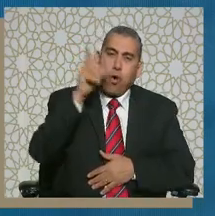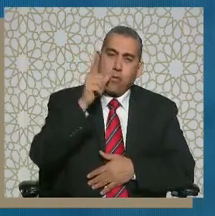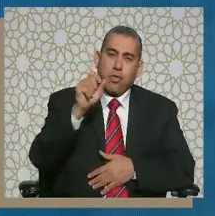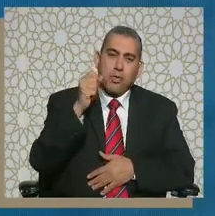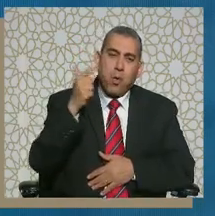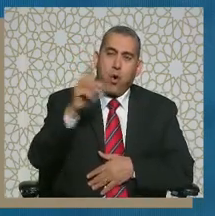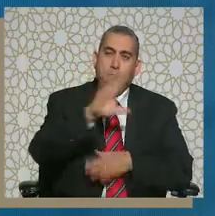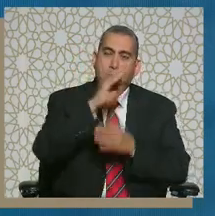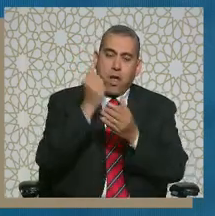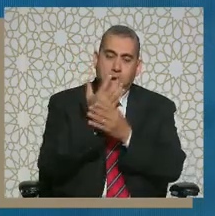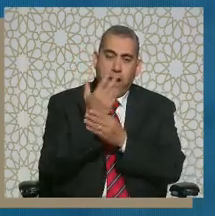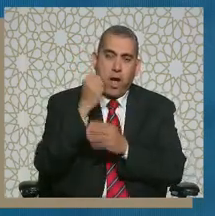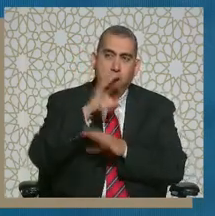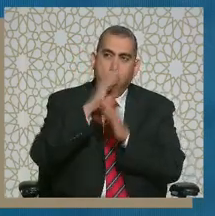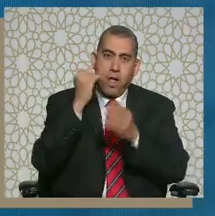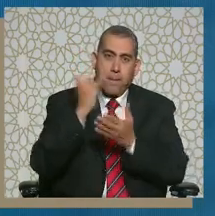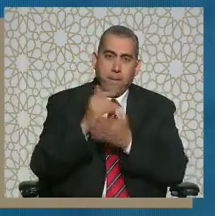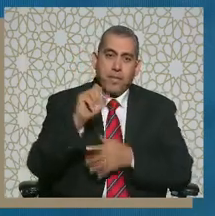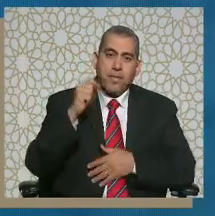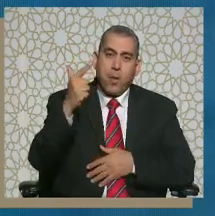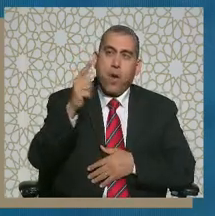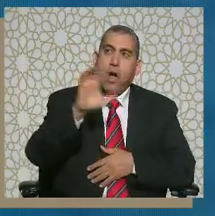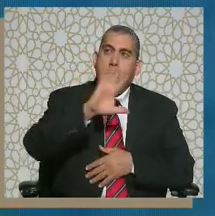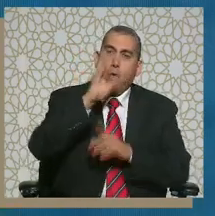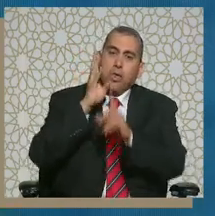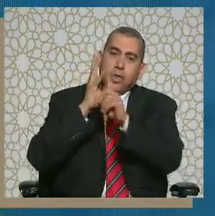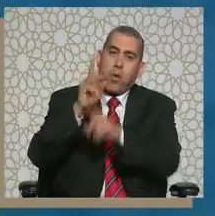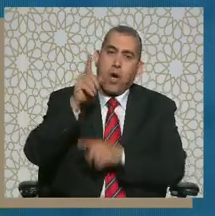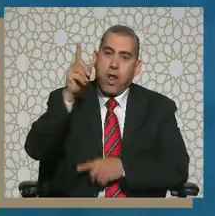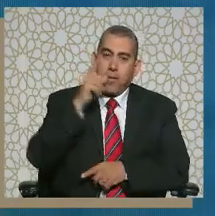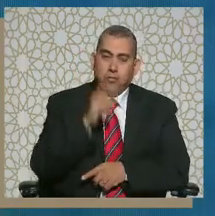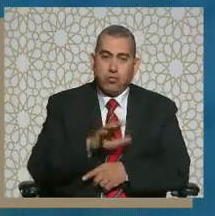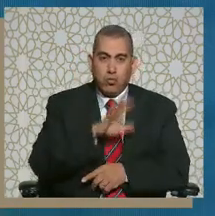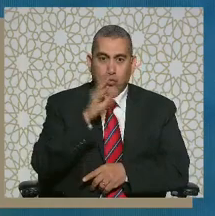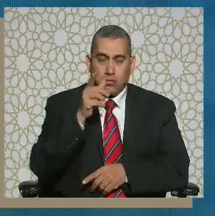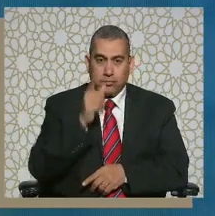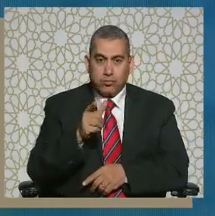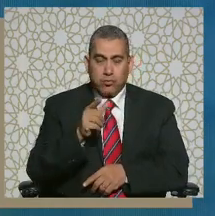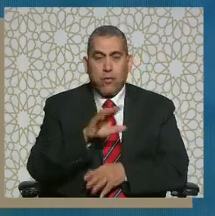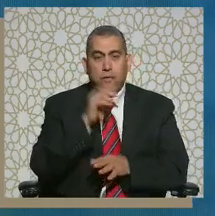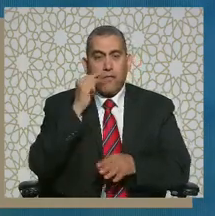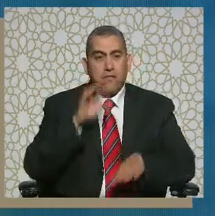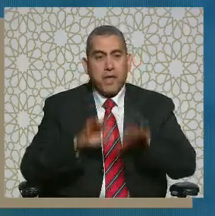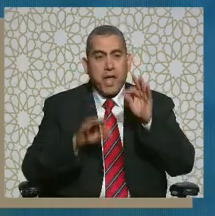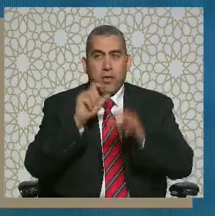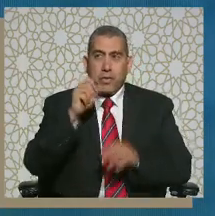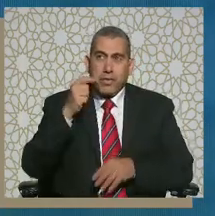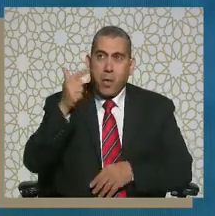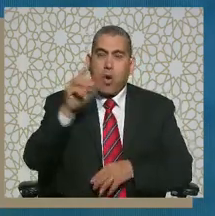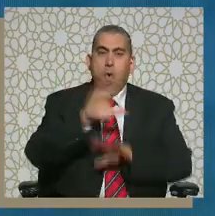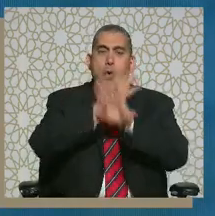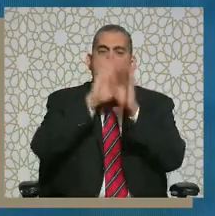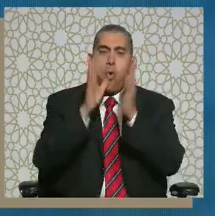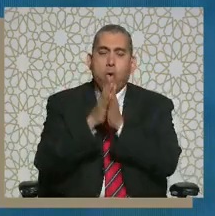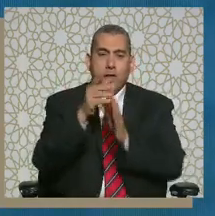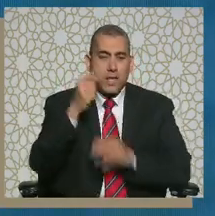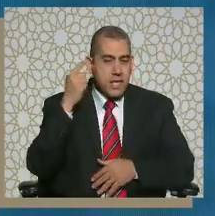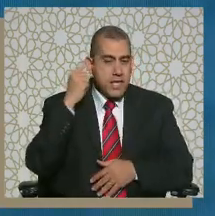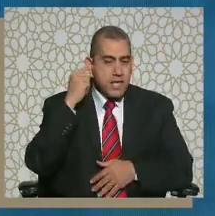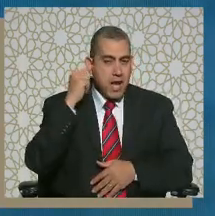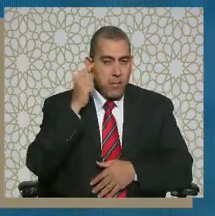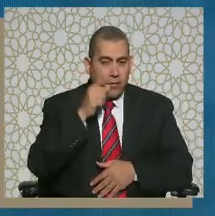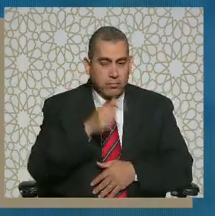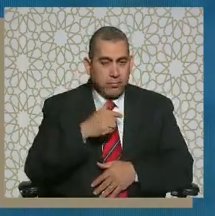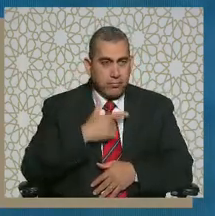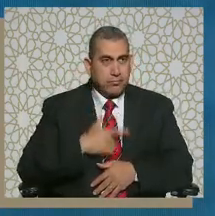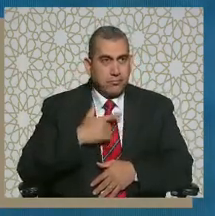بيد الله فيلا توكل على الله وعشان كده في ناس كتيره لما بيسمعوا قول تعالى لانه بيحسوا